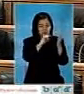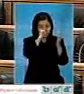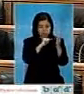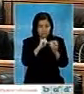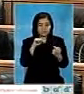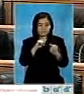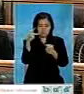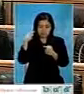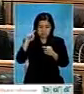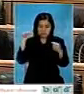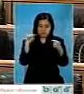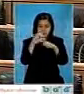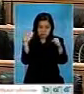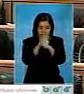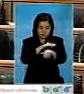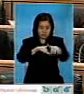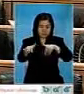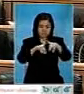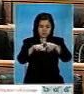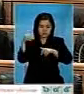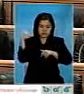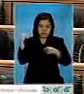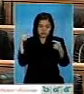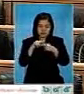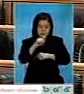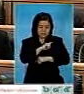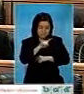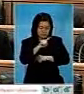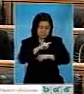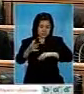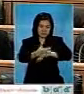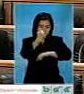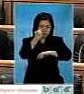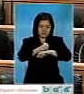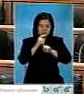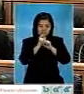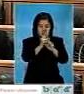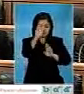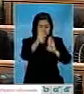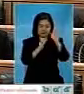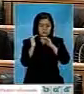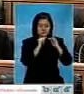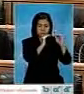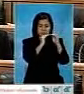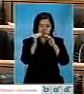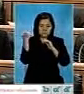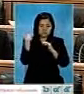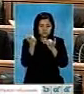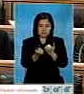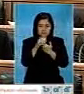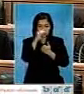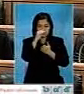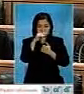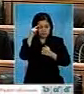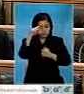ให้เกิดประโยชน์สูงสุดกับพี่น้องประชาชนผู้เป็นเจ้าของอำนาจอธิปไตยอันแท้จริงเราอย่าพูดเอา